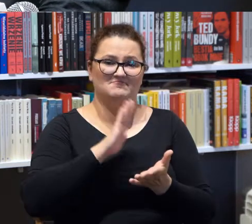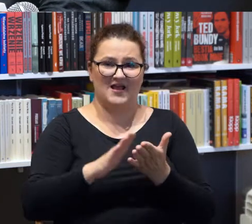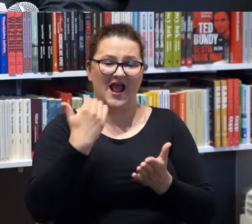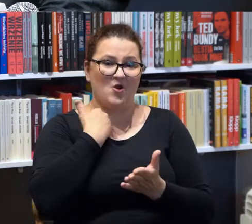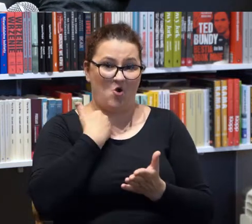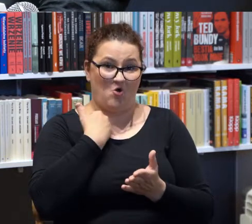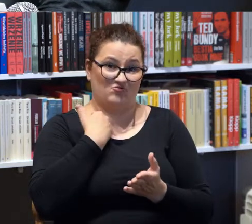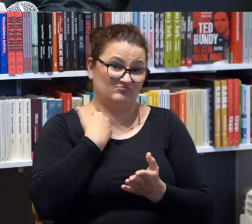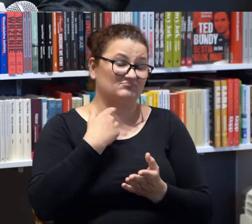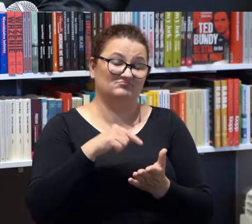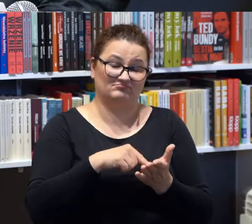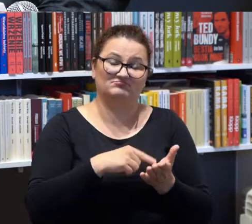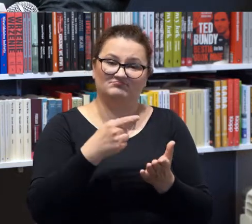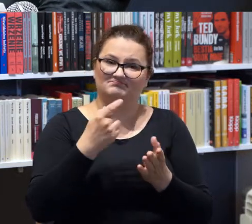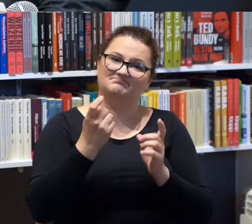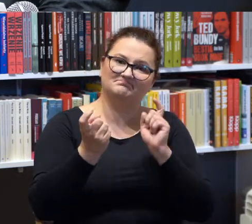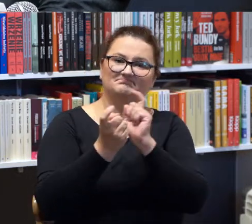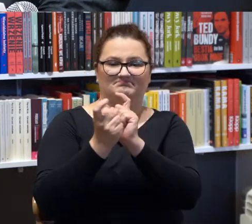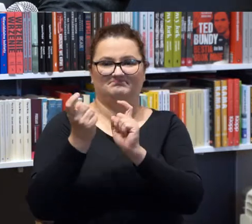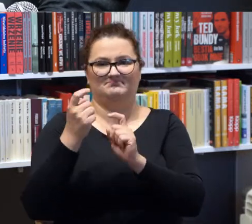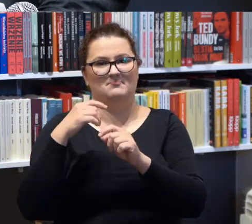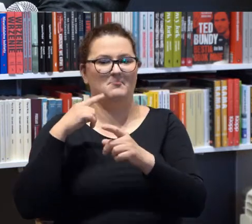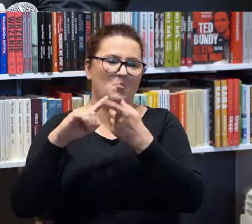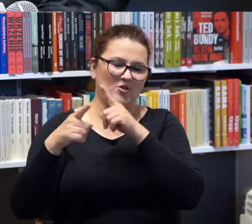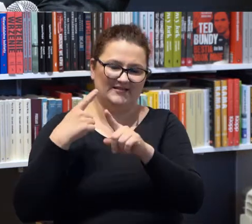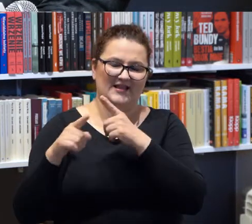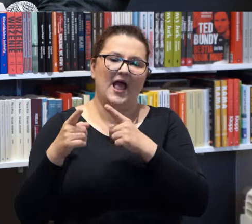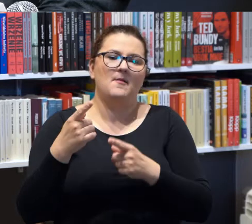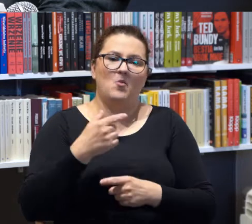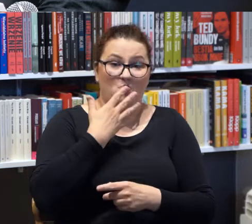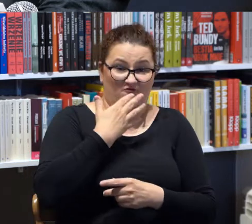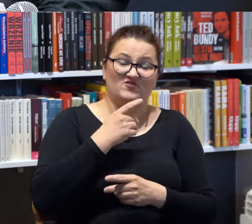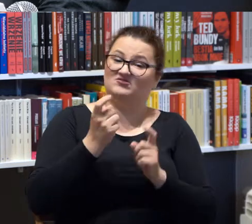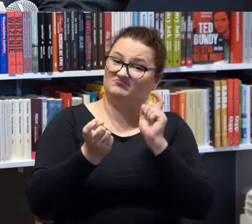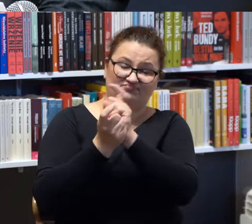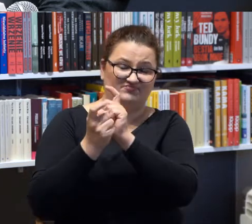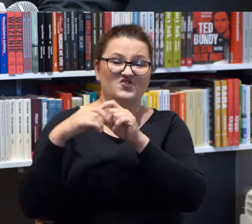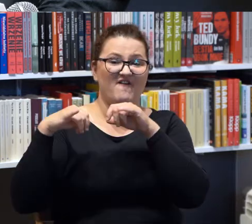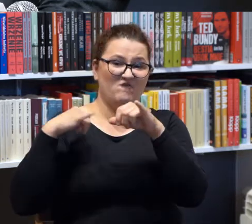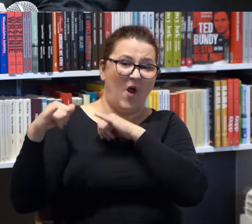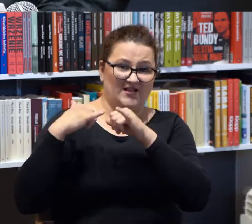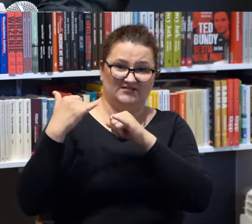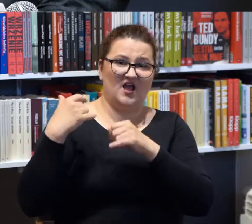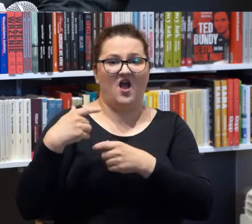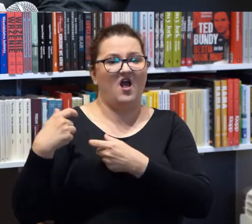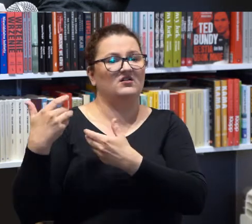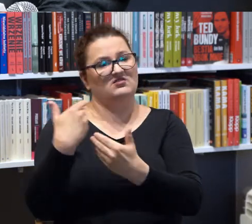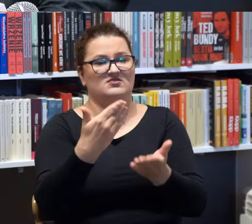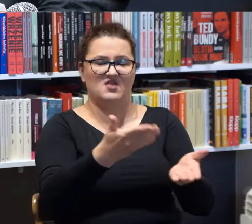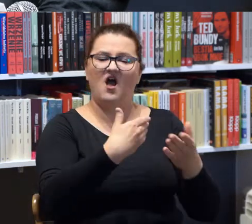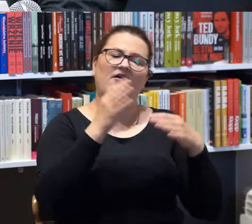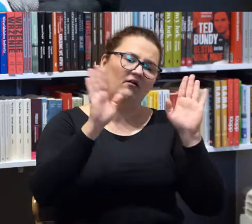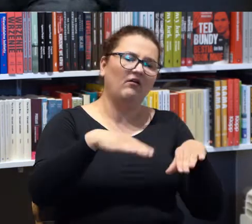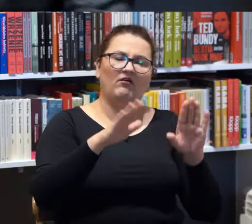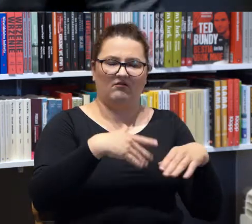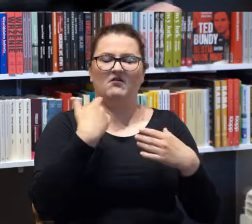znaczy, uznano, że władza rozpija naród. Zresztą taki zarzut, słuchajcie, no to jest częsty zarzut, no bo no wiadomo, że